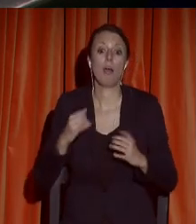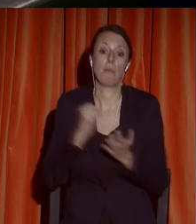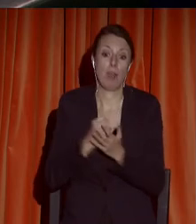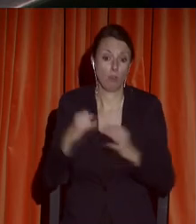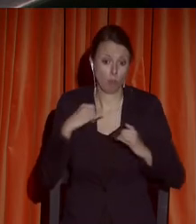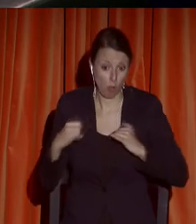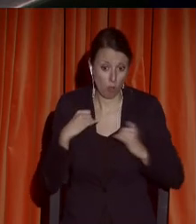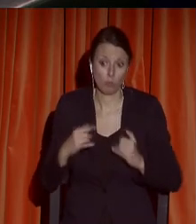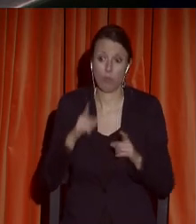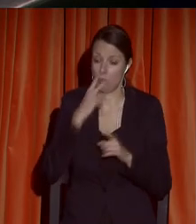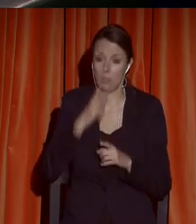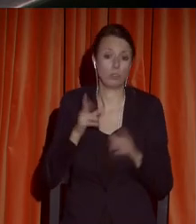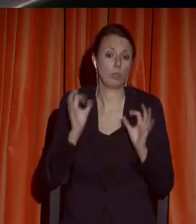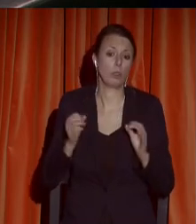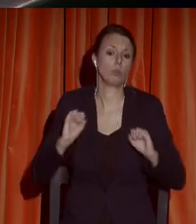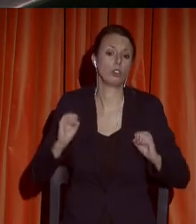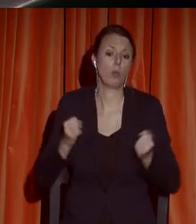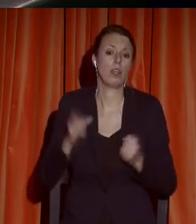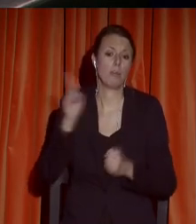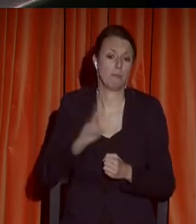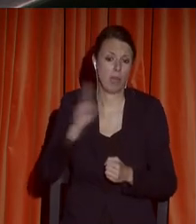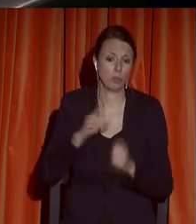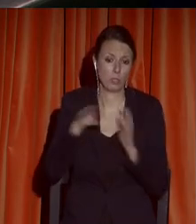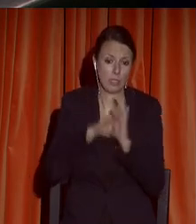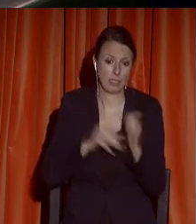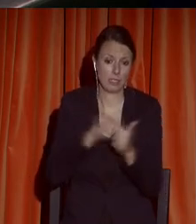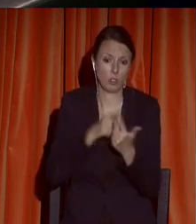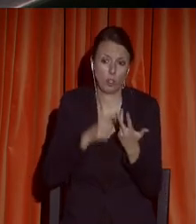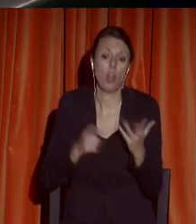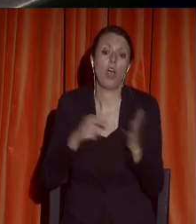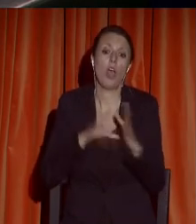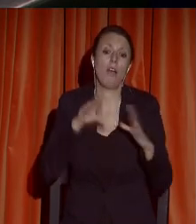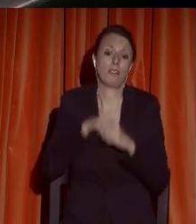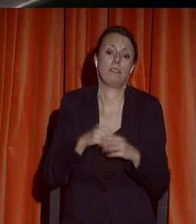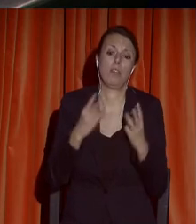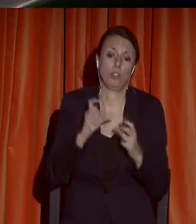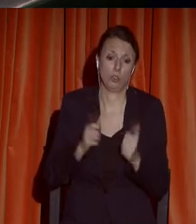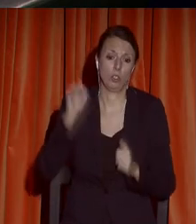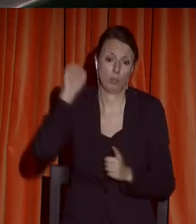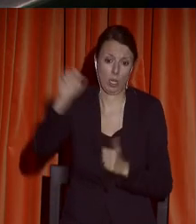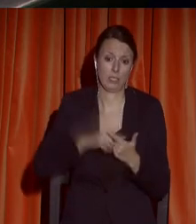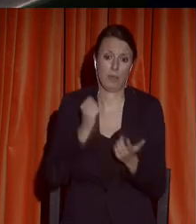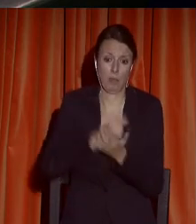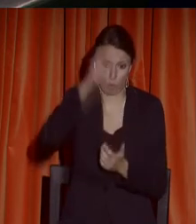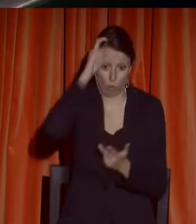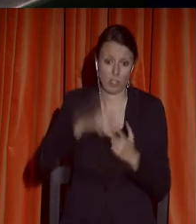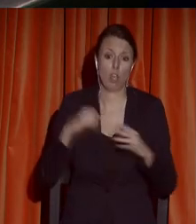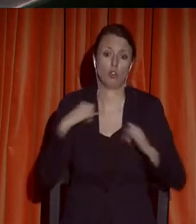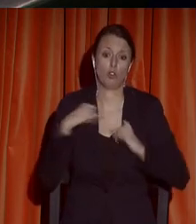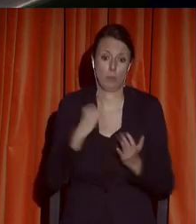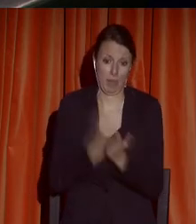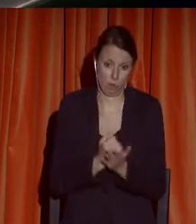funkcjonujące państwo opiera się, to przede wszystkim demokracja, prawa człowieka, rządy prawa. I na